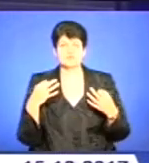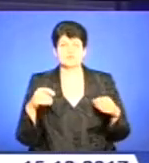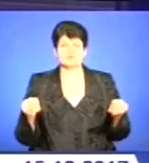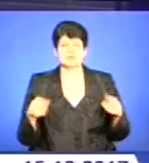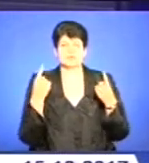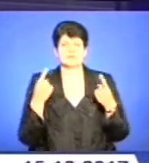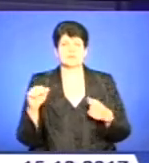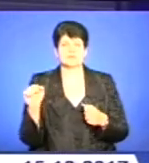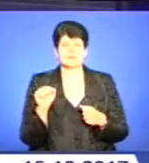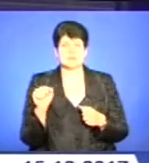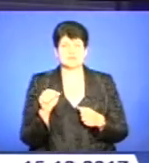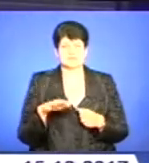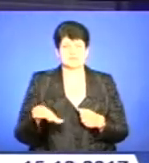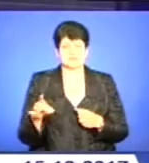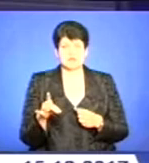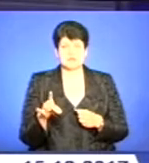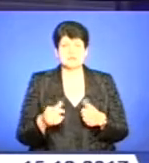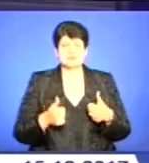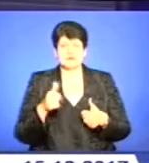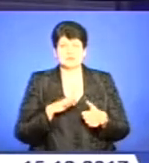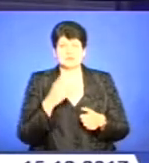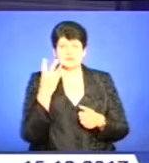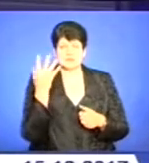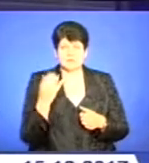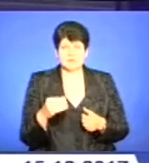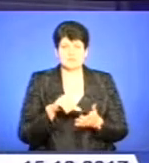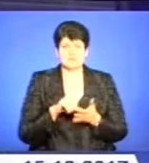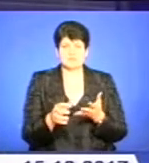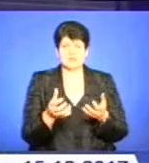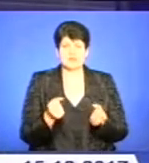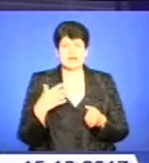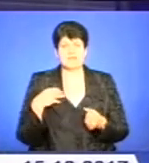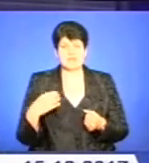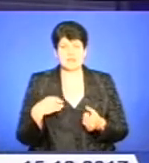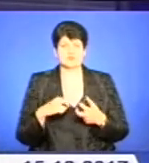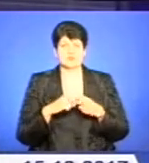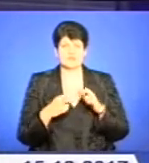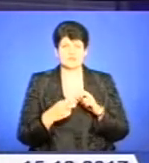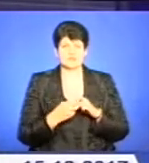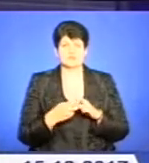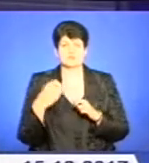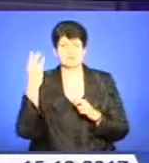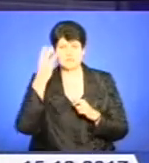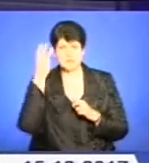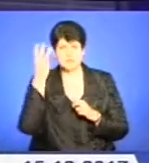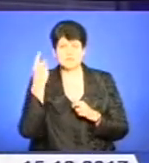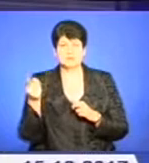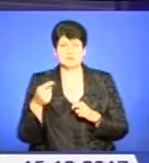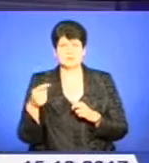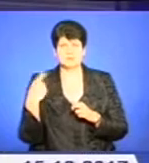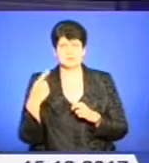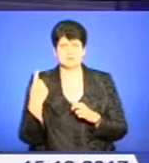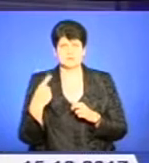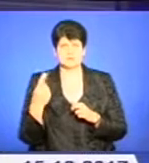на Теребовлянщині. Змагання тривали 2 дні, у них взяли участь команди із Львівської, Івано-Франківської, Хмельницької та Тернопільської